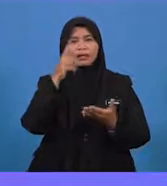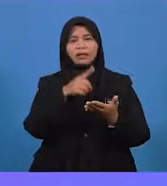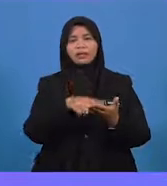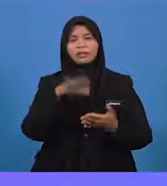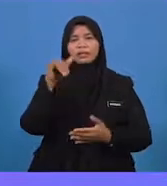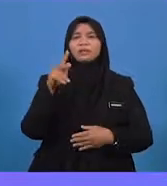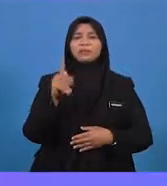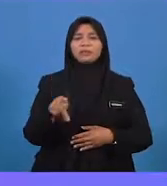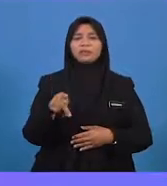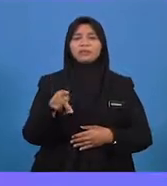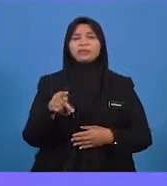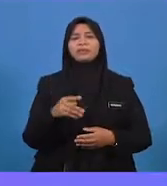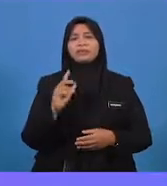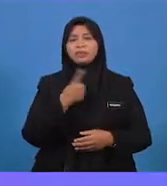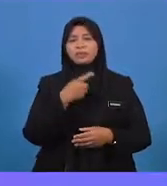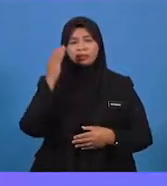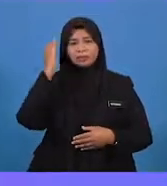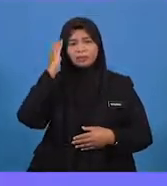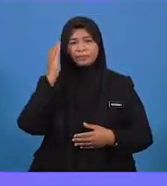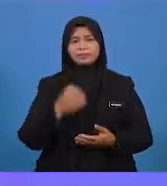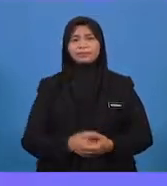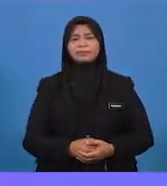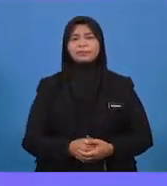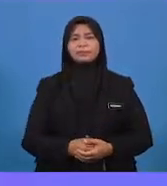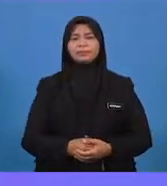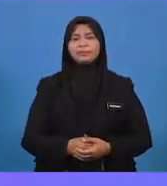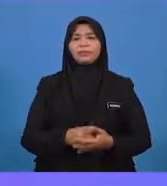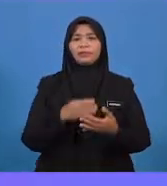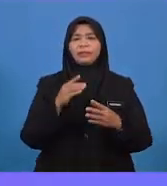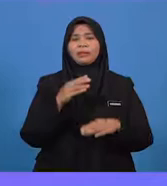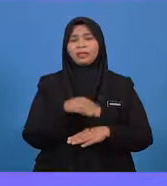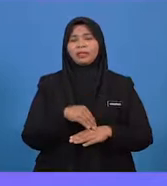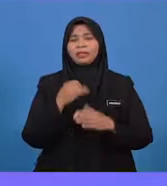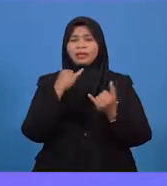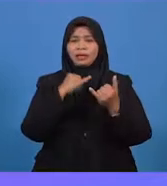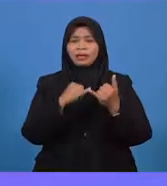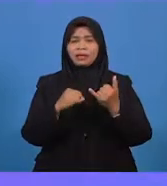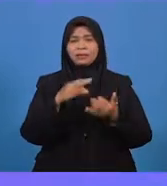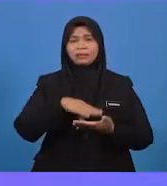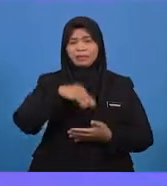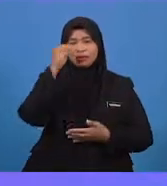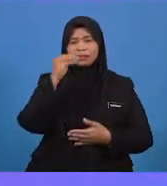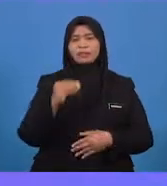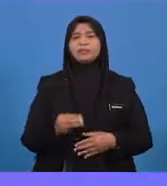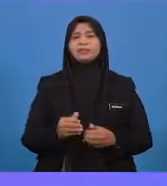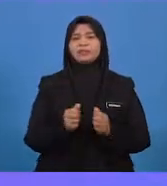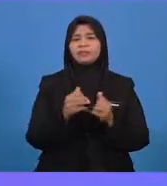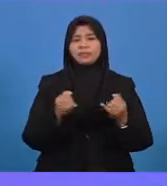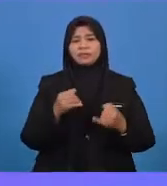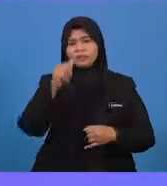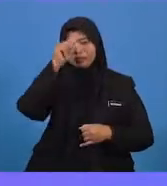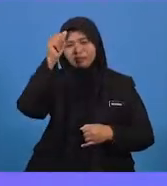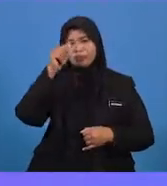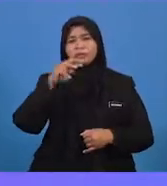yang perlu dikuasai dalam tajuk ini. Pada akhir pembelajaran, insya-Allah